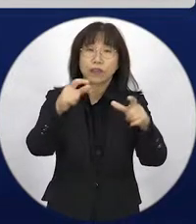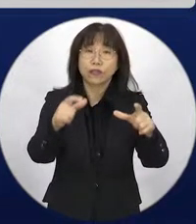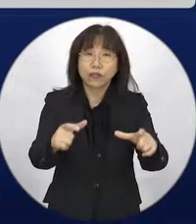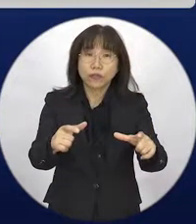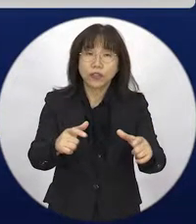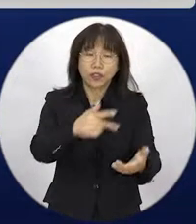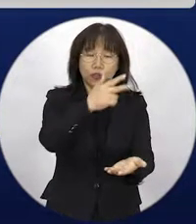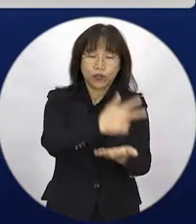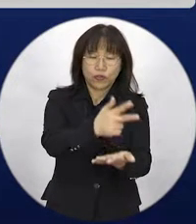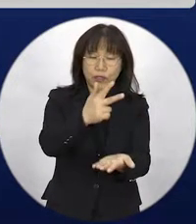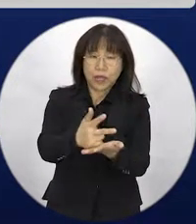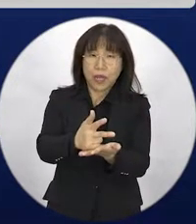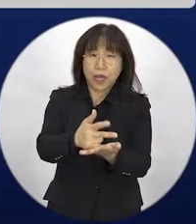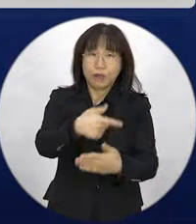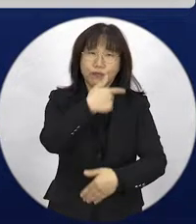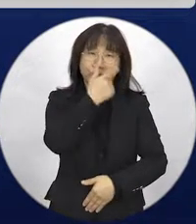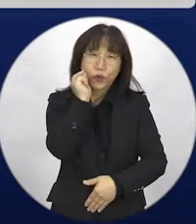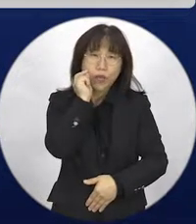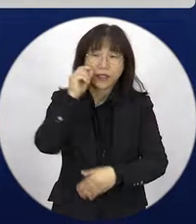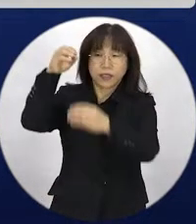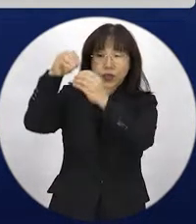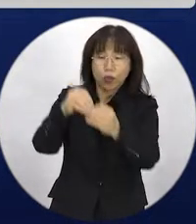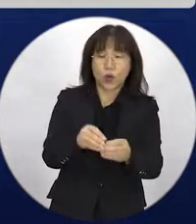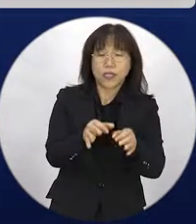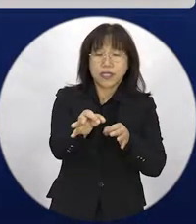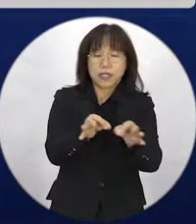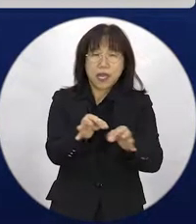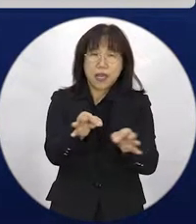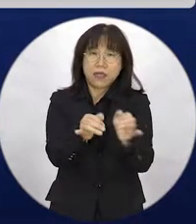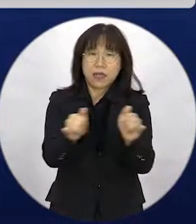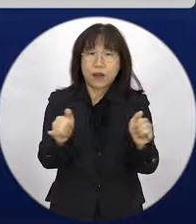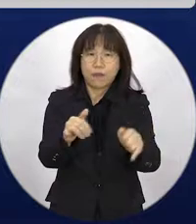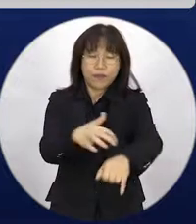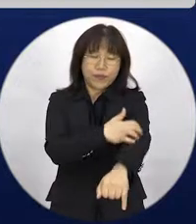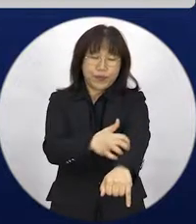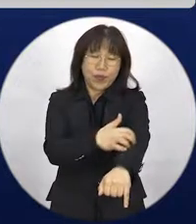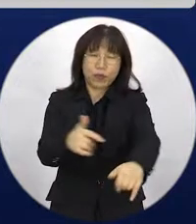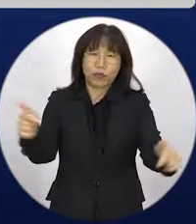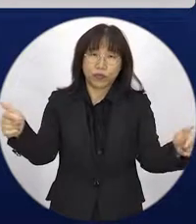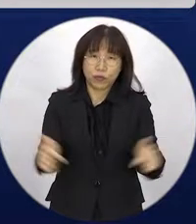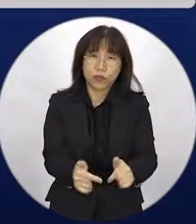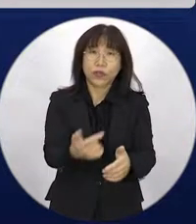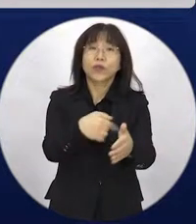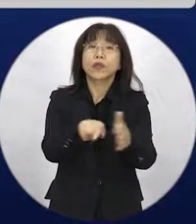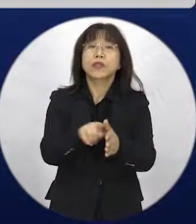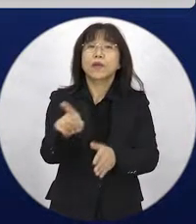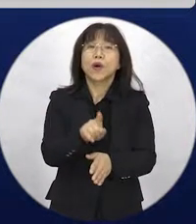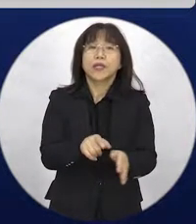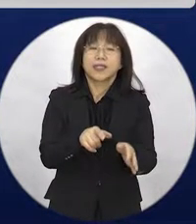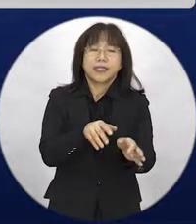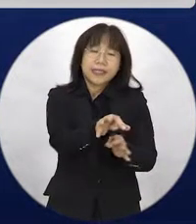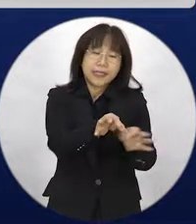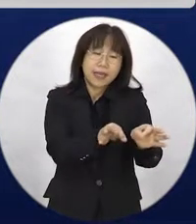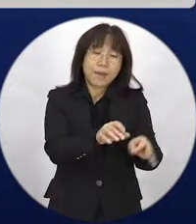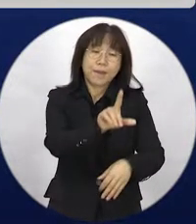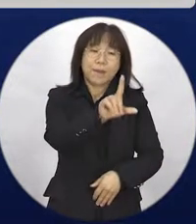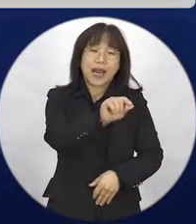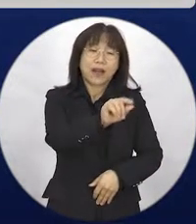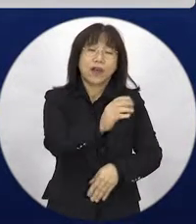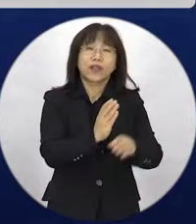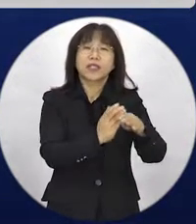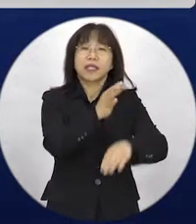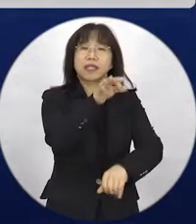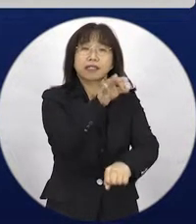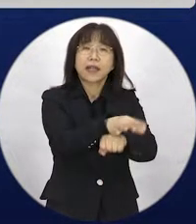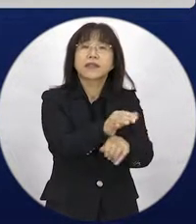강서구가 주차시설이 부족한 전통시장을 이용하는 고객들의 불편을 줄이기 위해 시장 내에서 만 원 이상 구매한